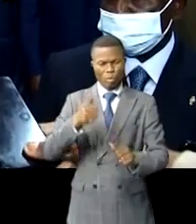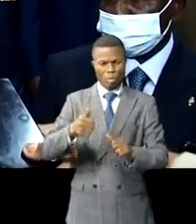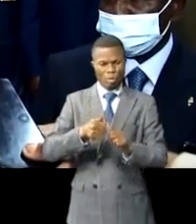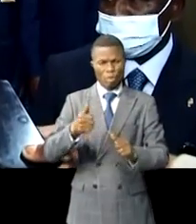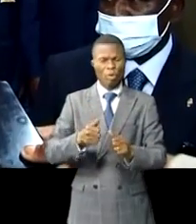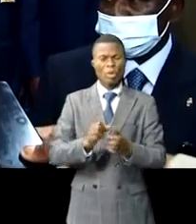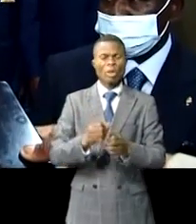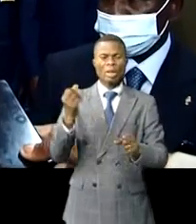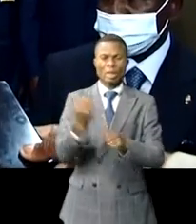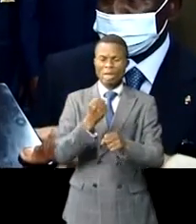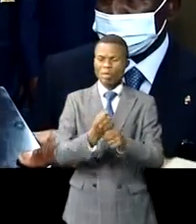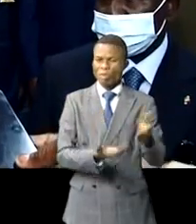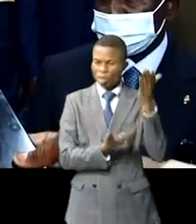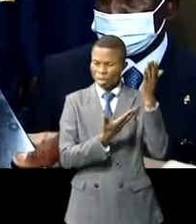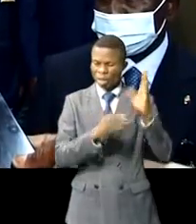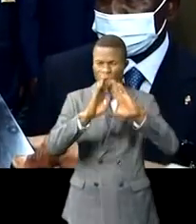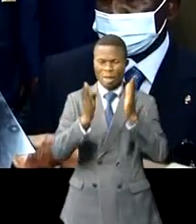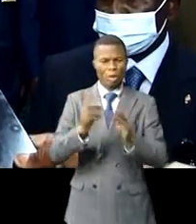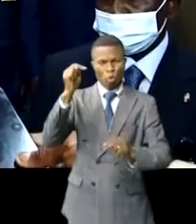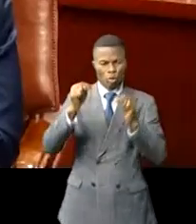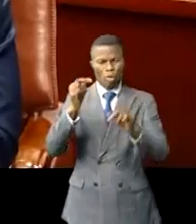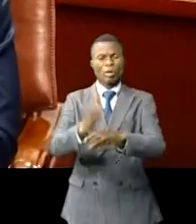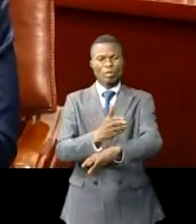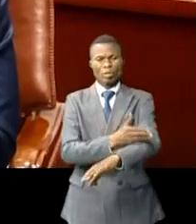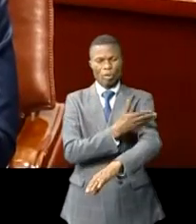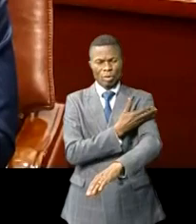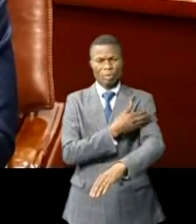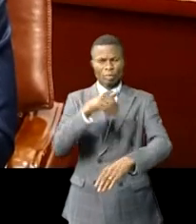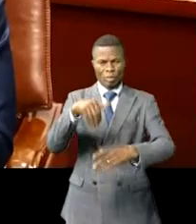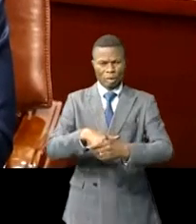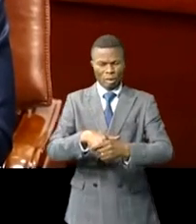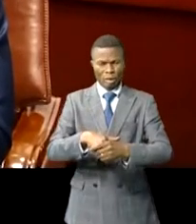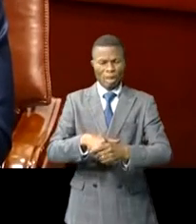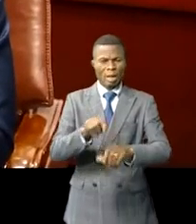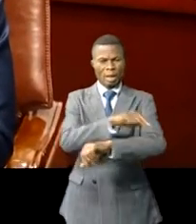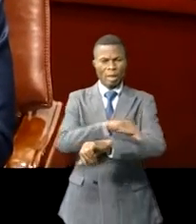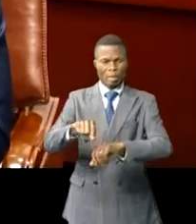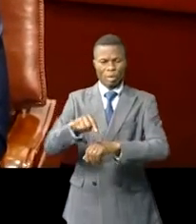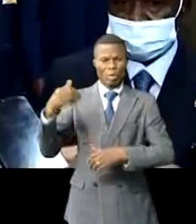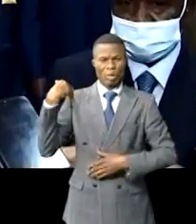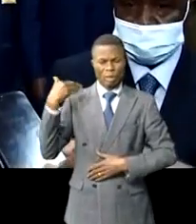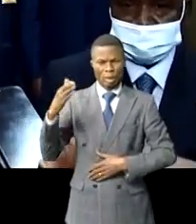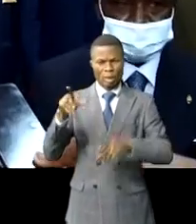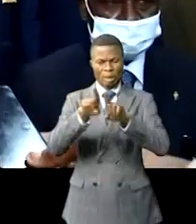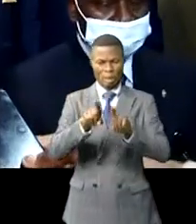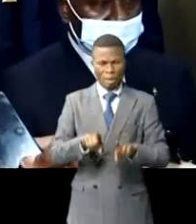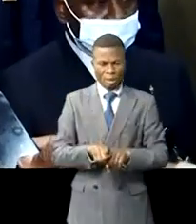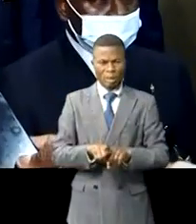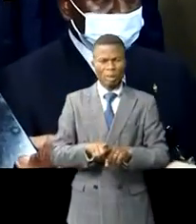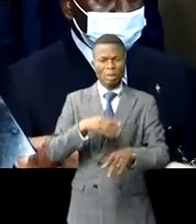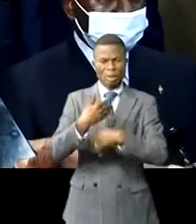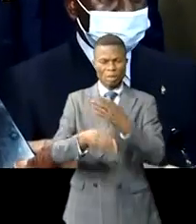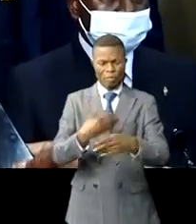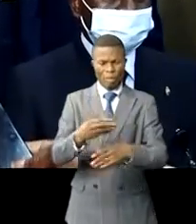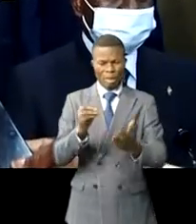et qui a son rôle à tous les niveaux dans ces institutions qu'elle va